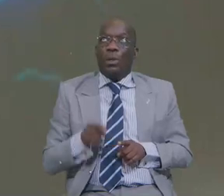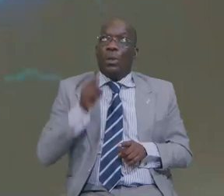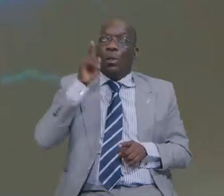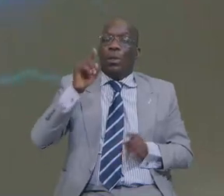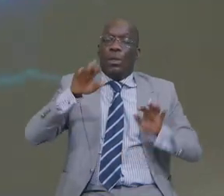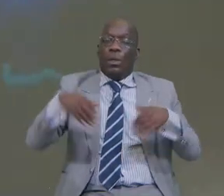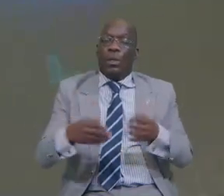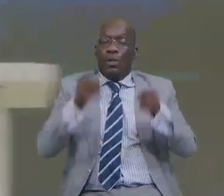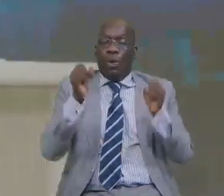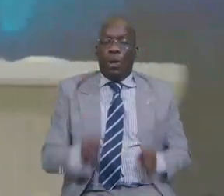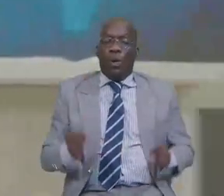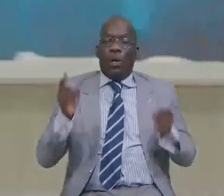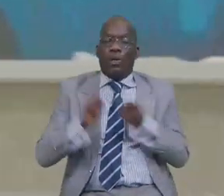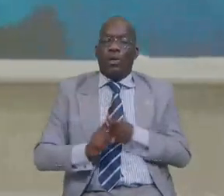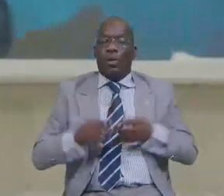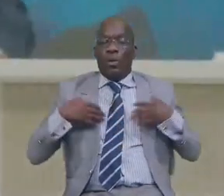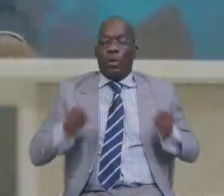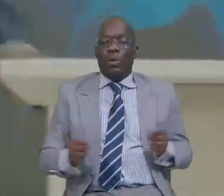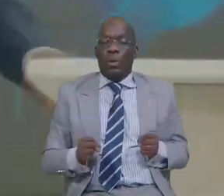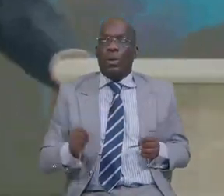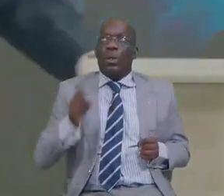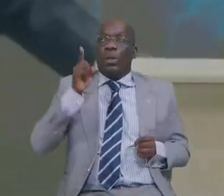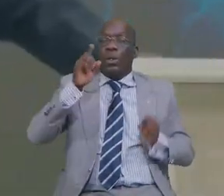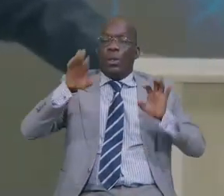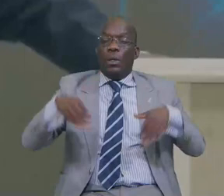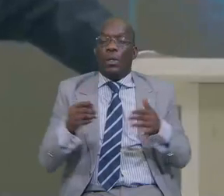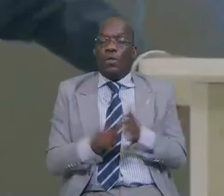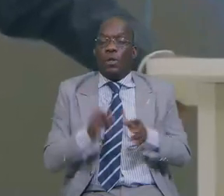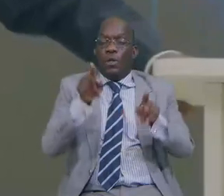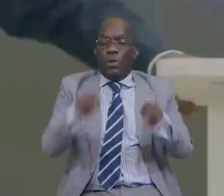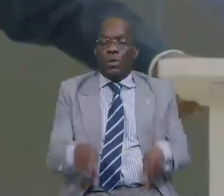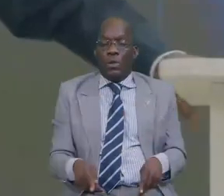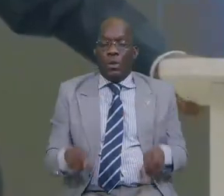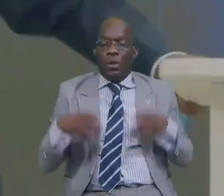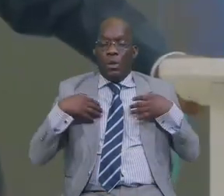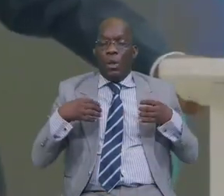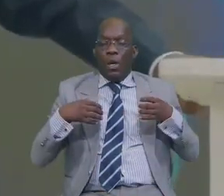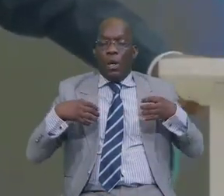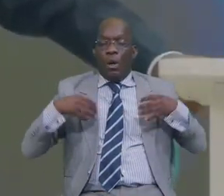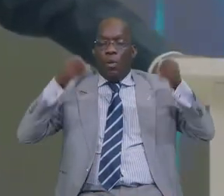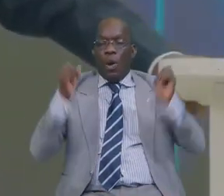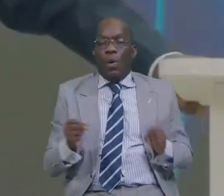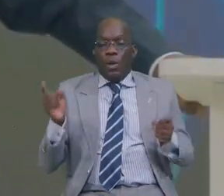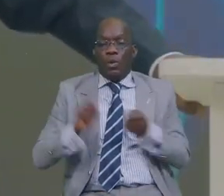quand ils donnent le pouvoir de guérir, ils donnent à telle personne le pouvoir